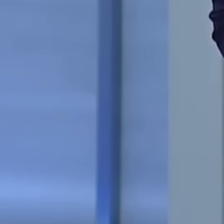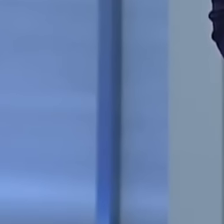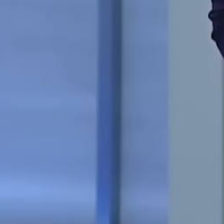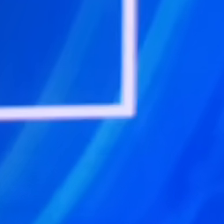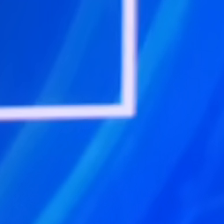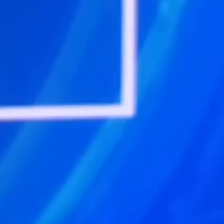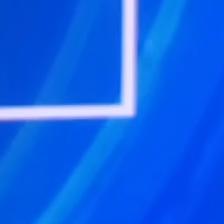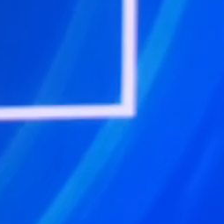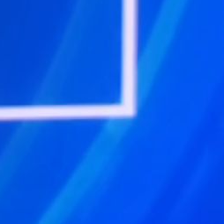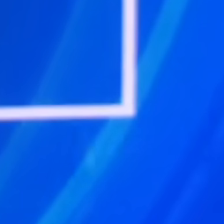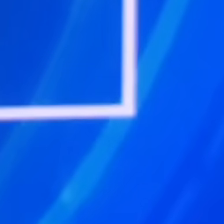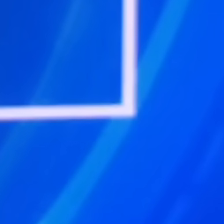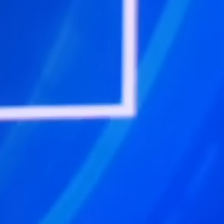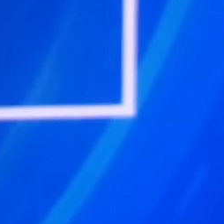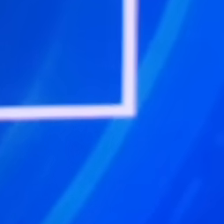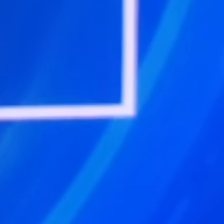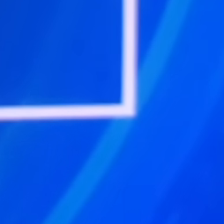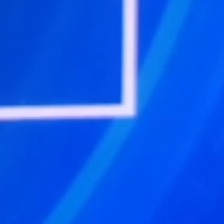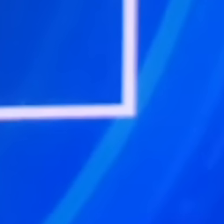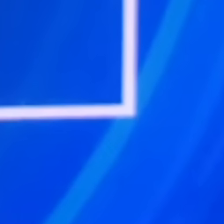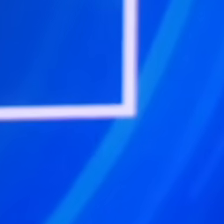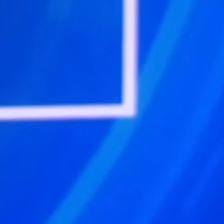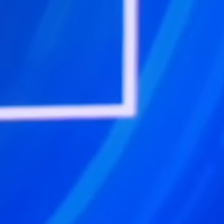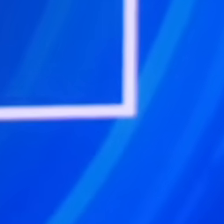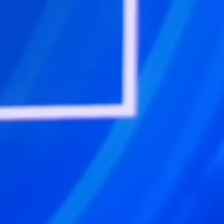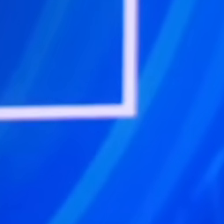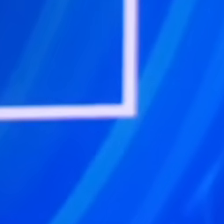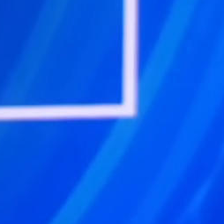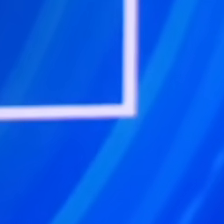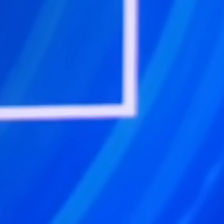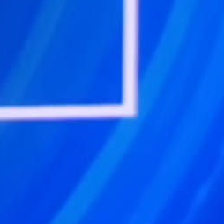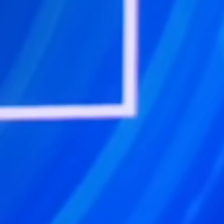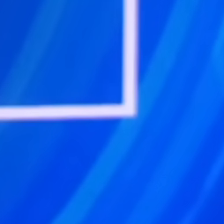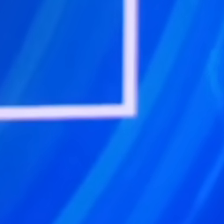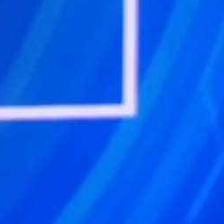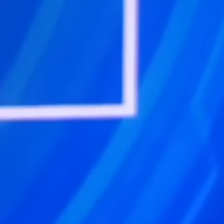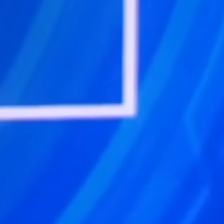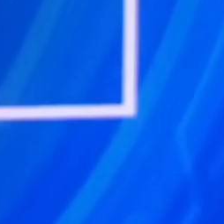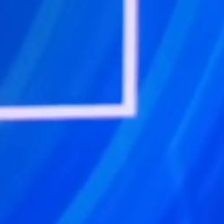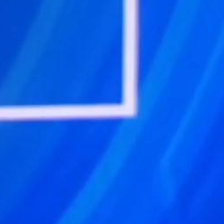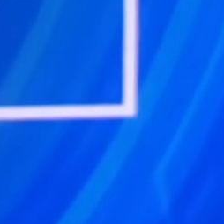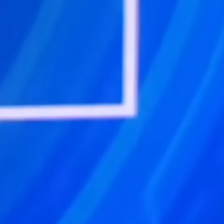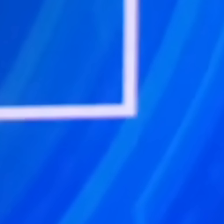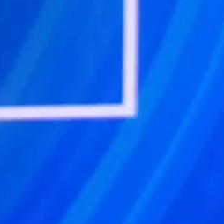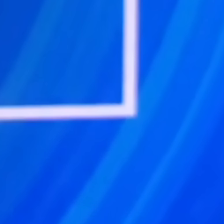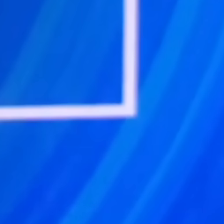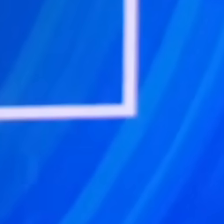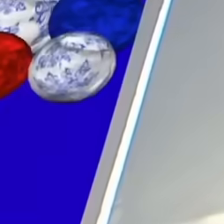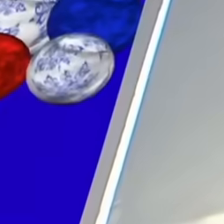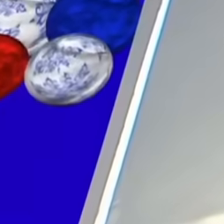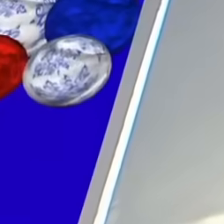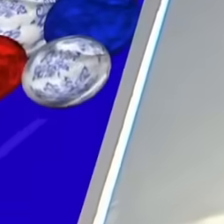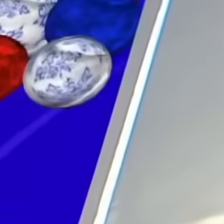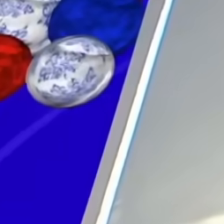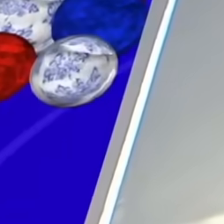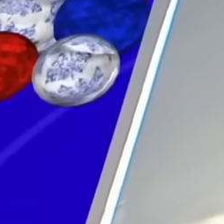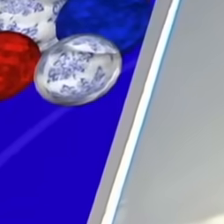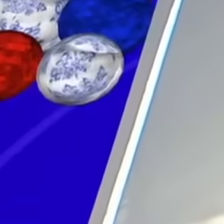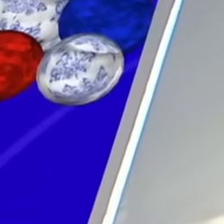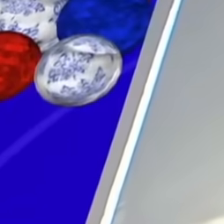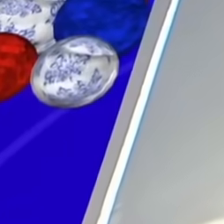bayan. Mula sa GMA Integrated News, ang News Authority ng Pilipino, sama-sama tayong magiging